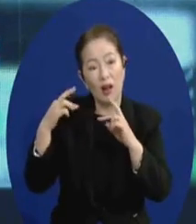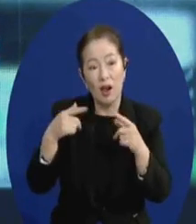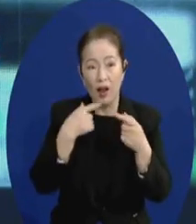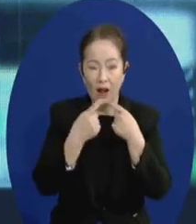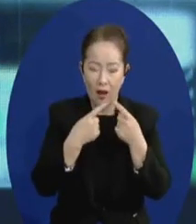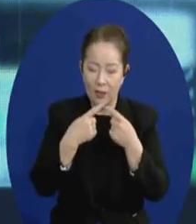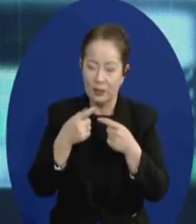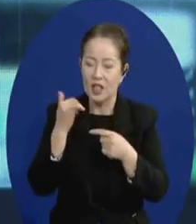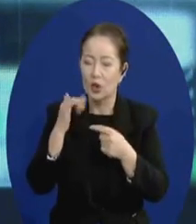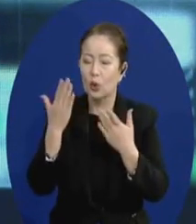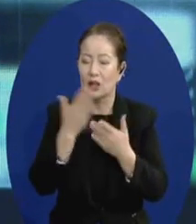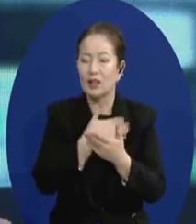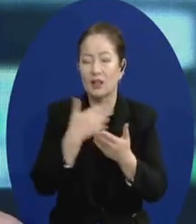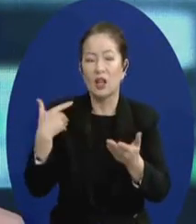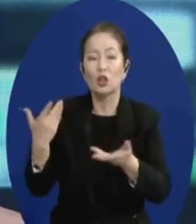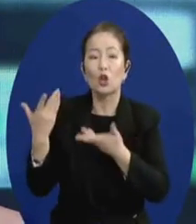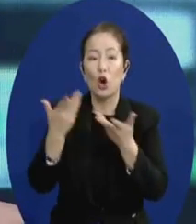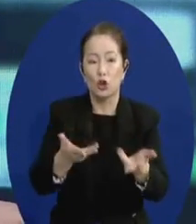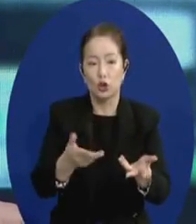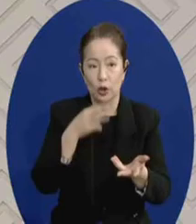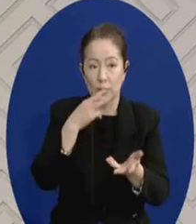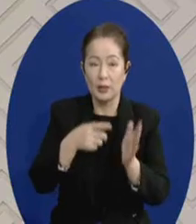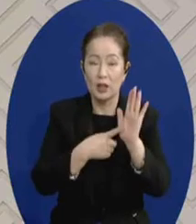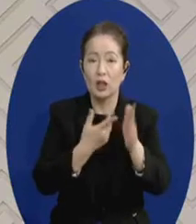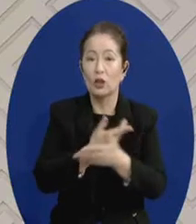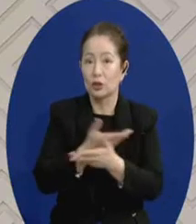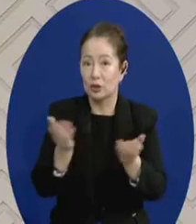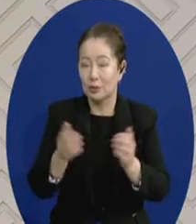даргад хөргүүлж байгаагаа мэдэгдсэн байна.